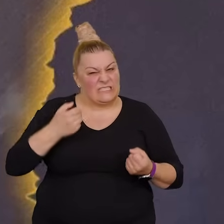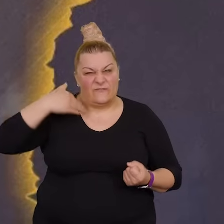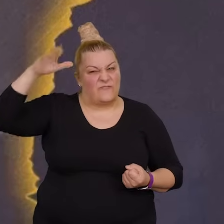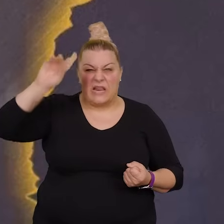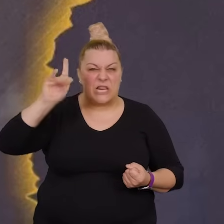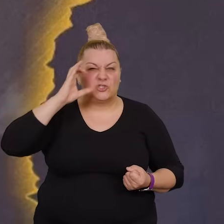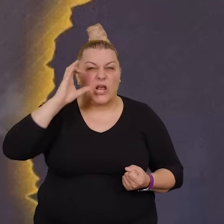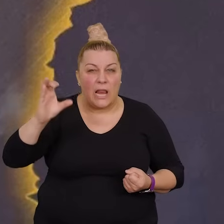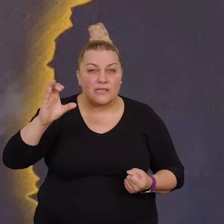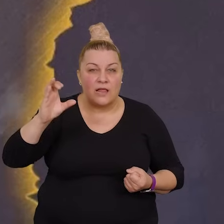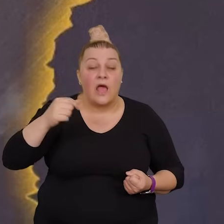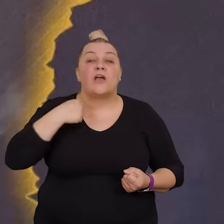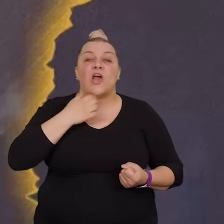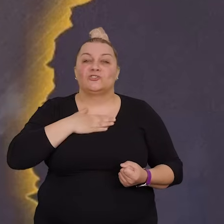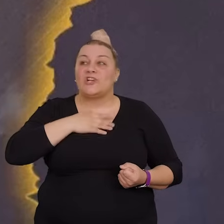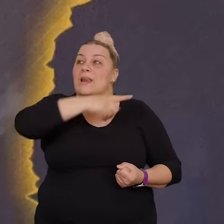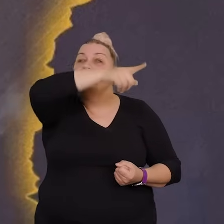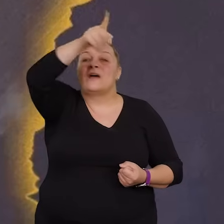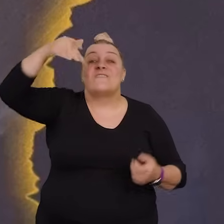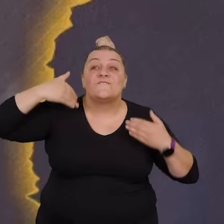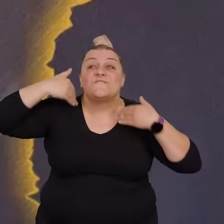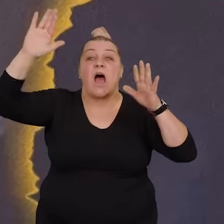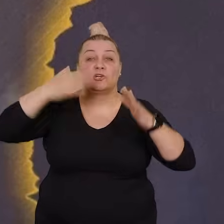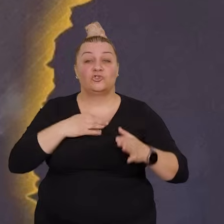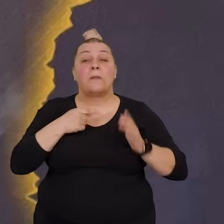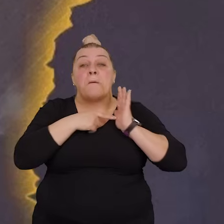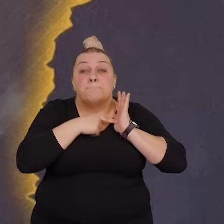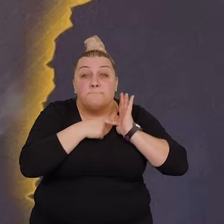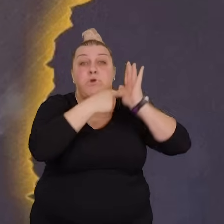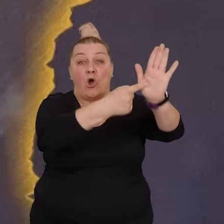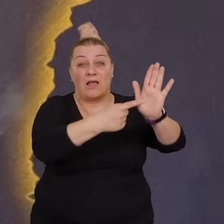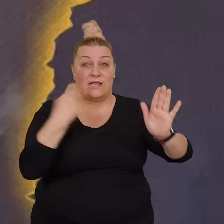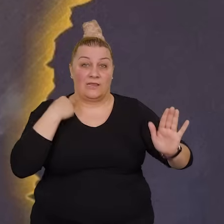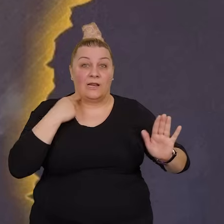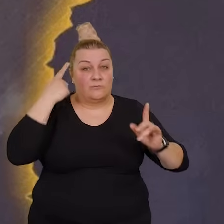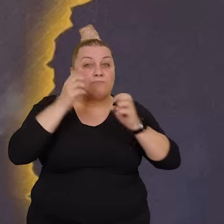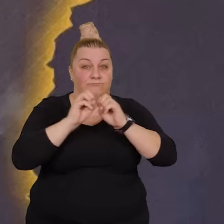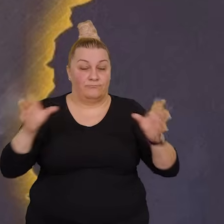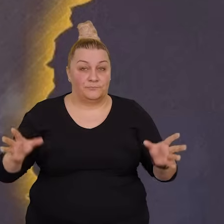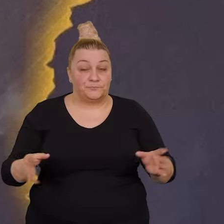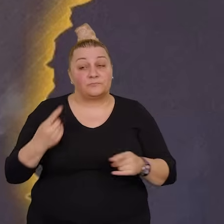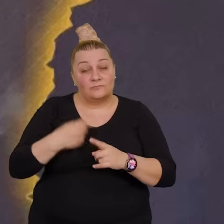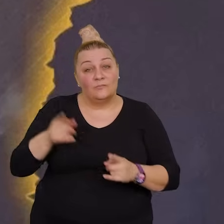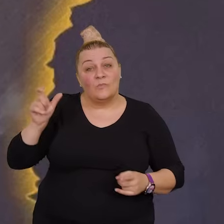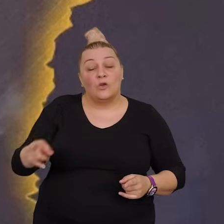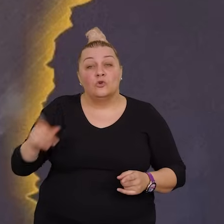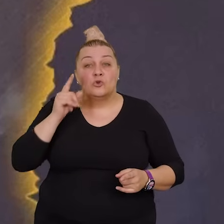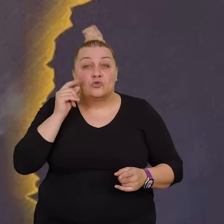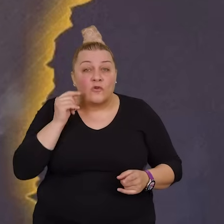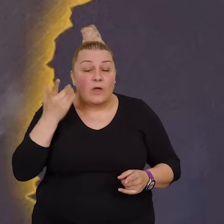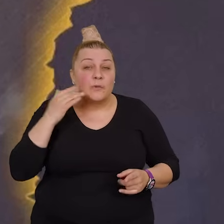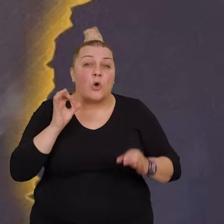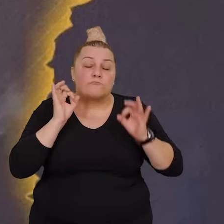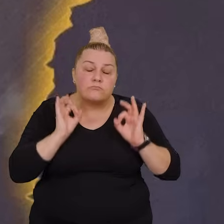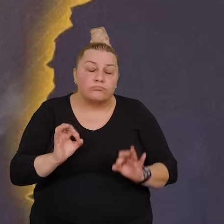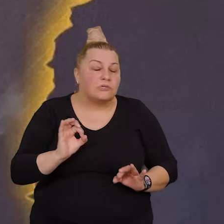cilj da ovu priču upoznaju ljudi vani. Jer recimo, taj čovjek, njega je primio engleski kralj bio, ovoga Marijana Gubinu, on je jedan